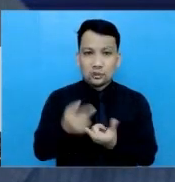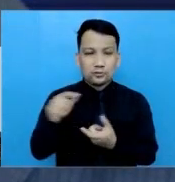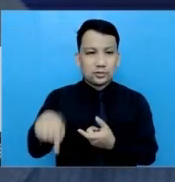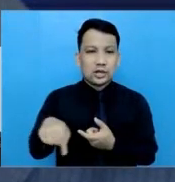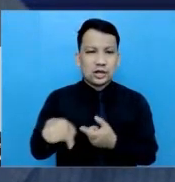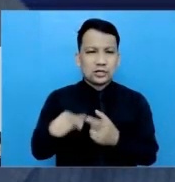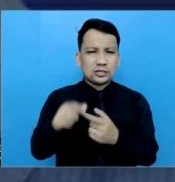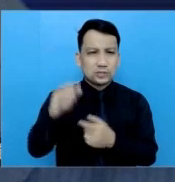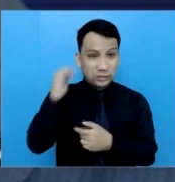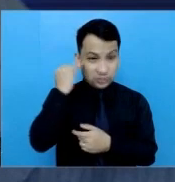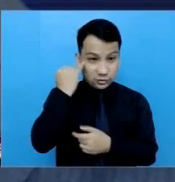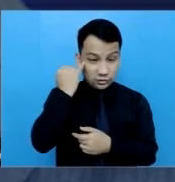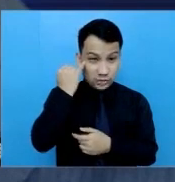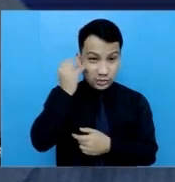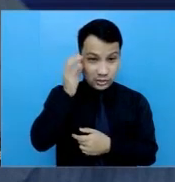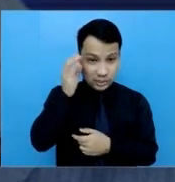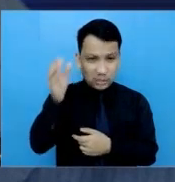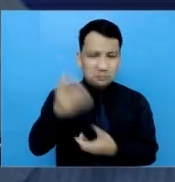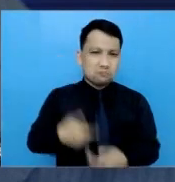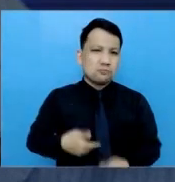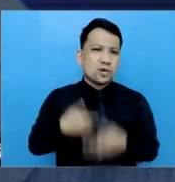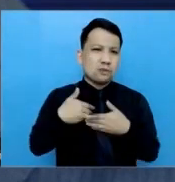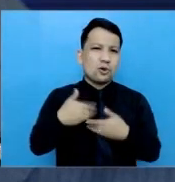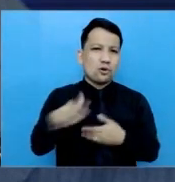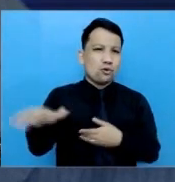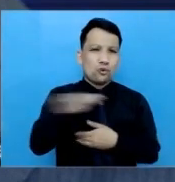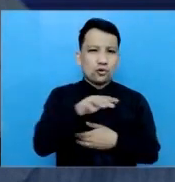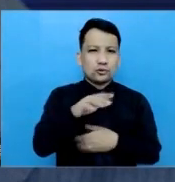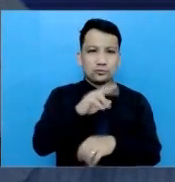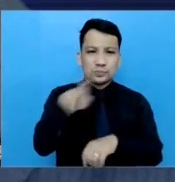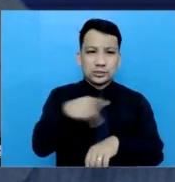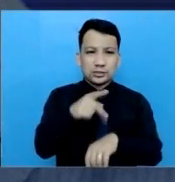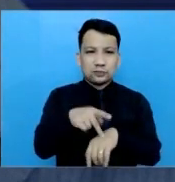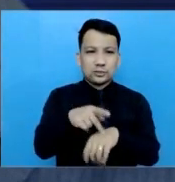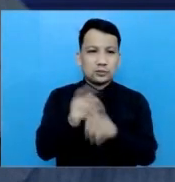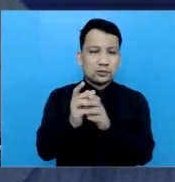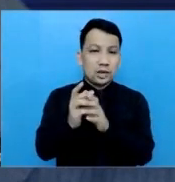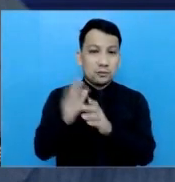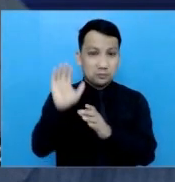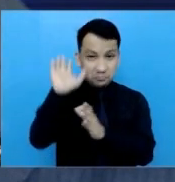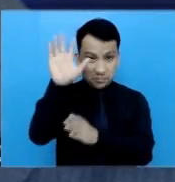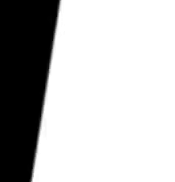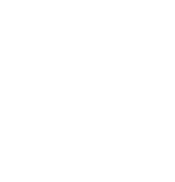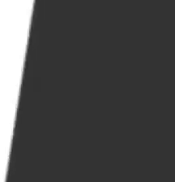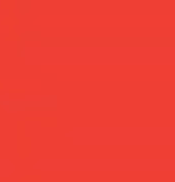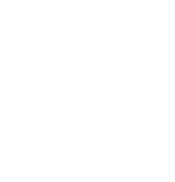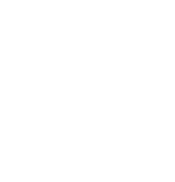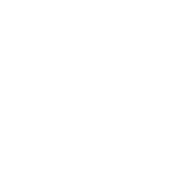Jordan at sinabing proud ang buong Philippine basketball community sa kanya.